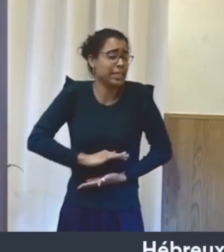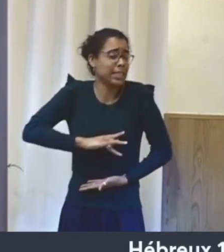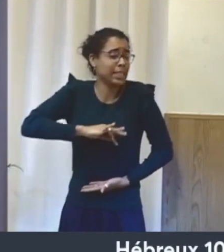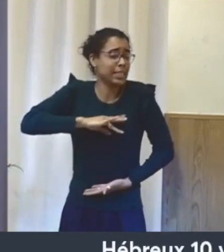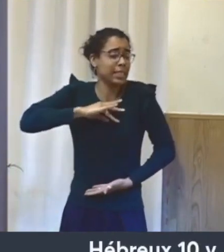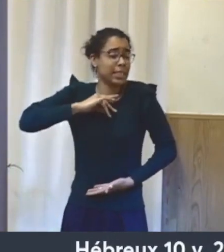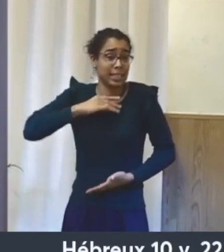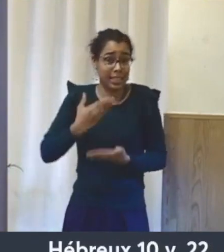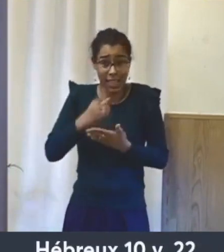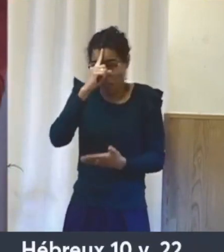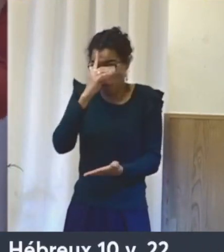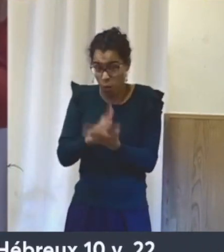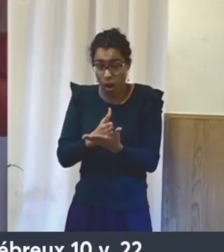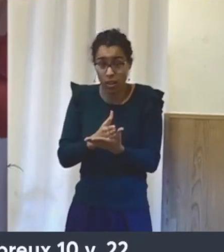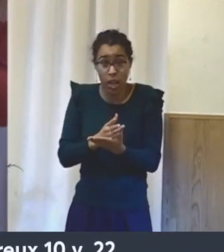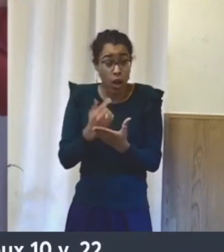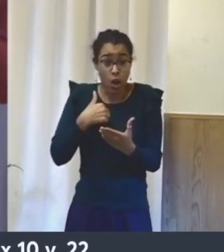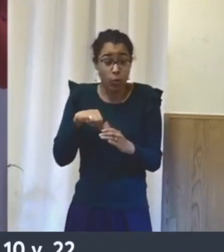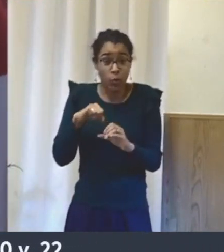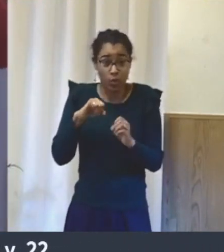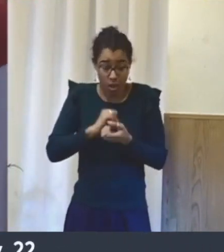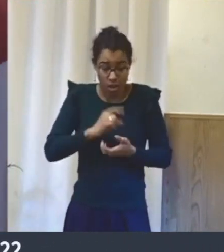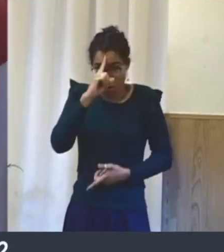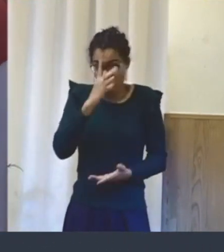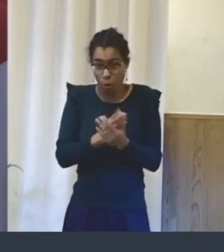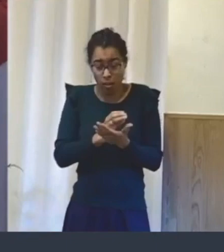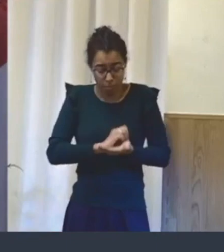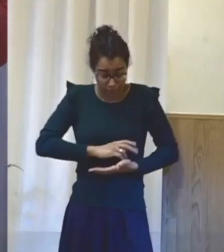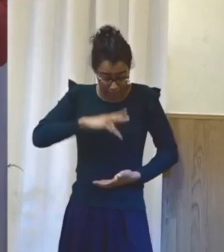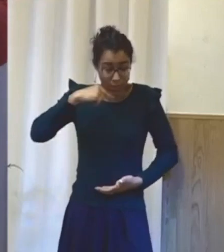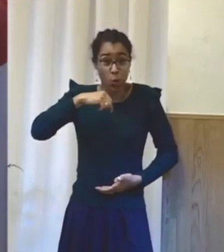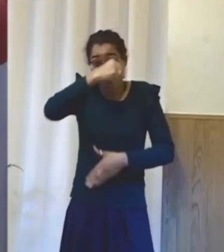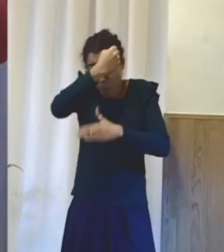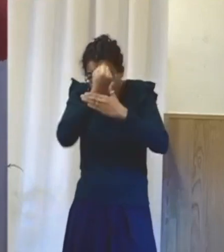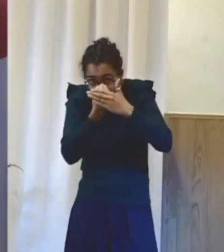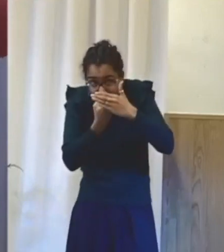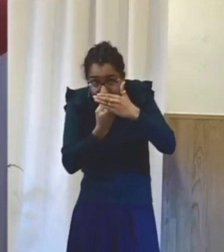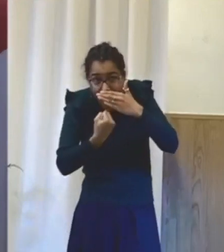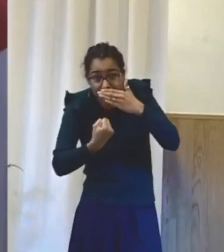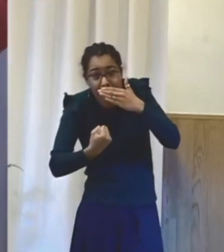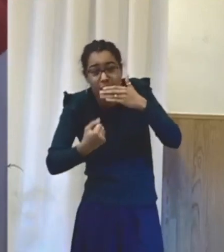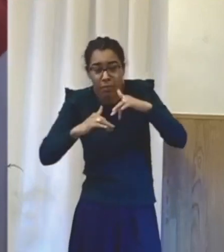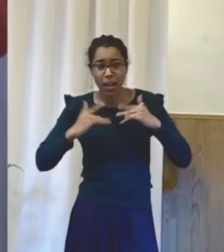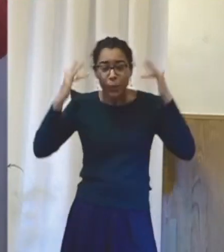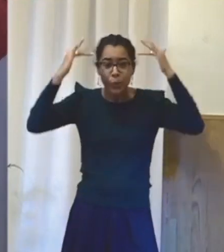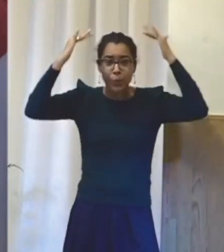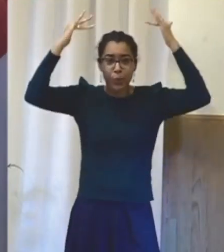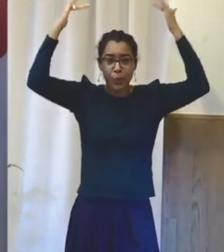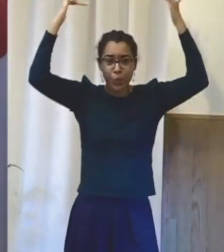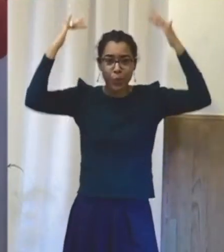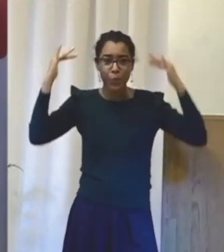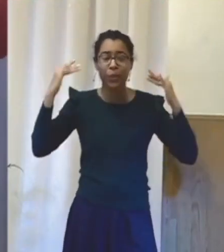de la foi. Immergé complètement dans cette plénitude afin de vivre ces choses extraordinaires avec